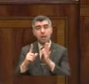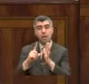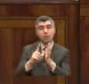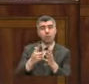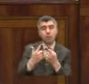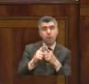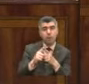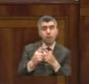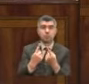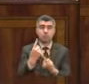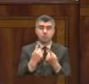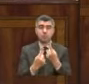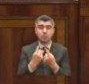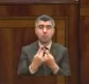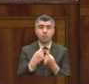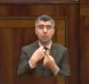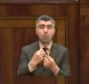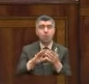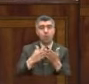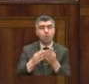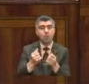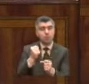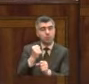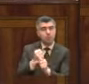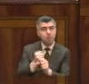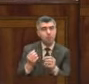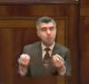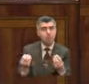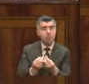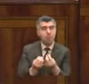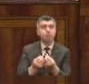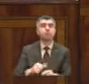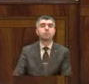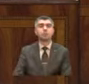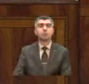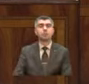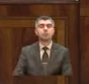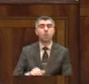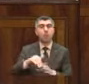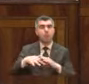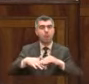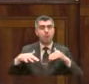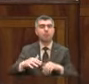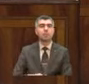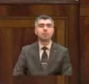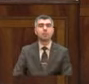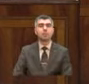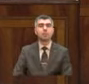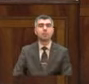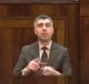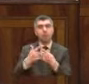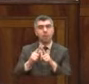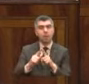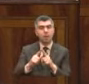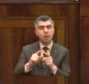كان واحد العمل تشريعي كبير جدا ساهم فيه الجميع، وساهمت فيه يعني مجلسكم الموقر طبعا، وهناك مشاريع الان